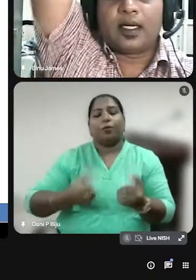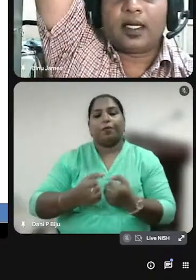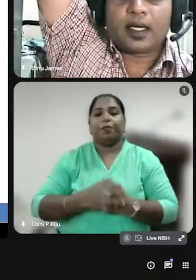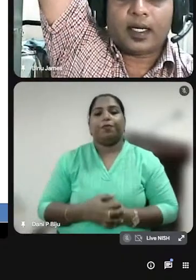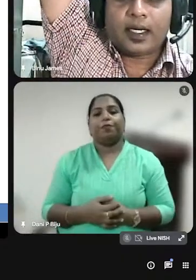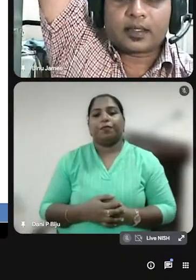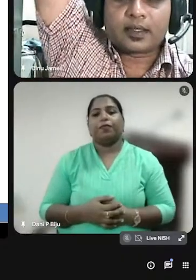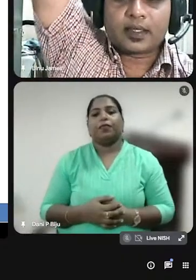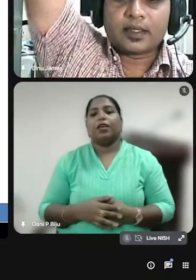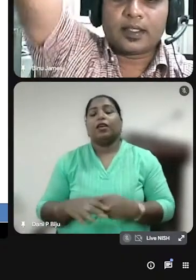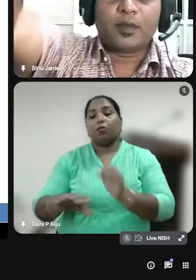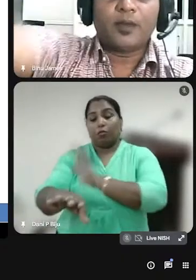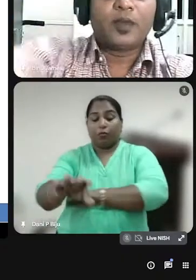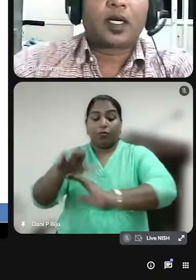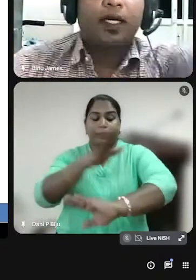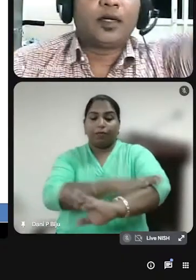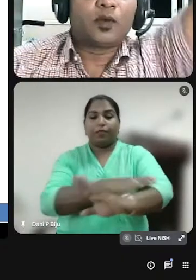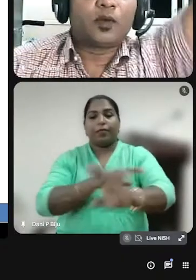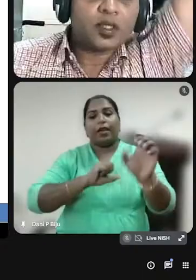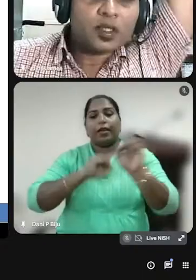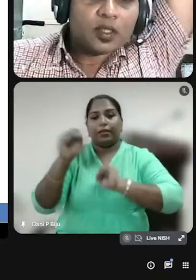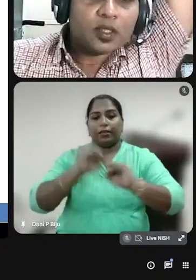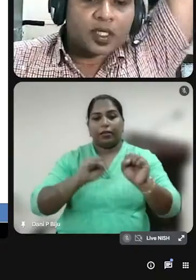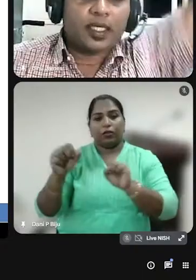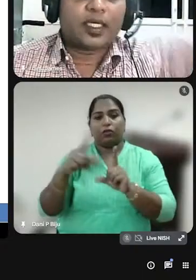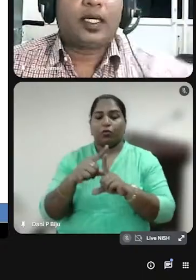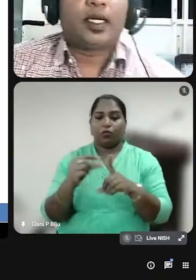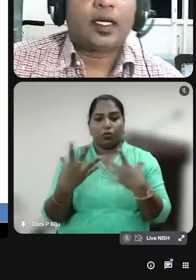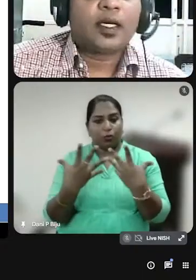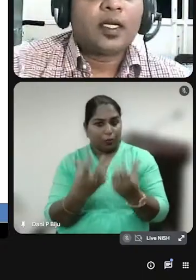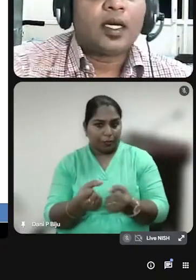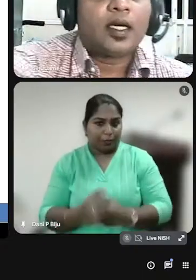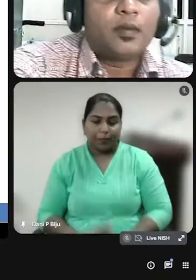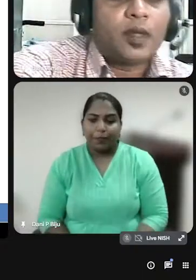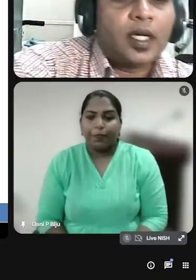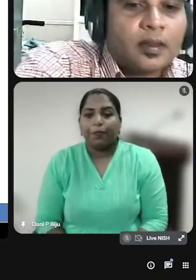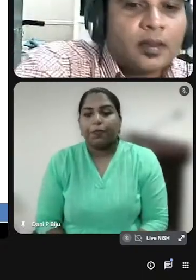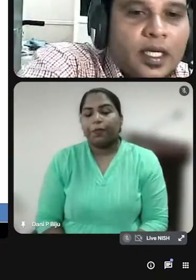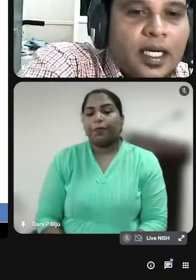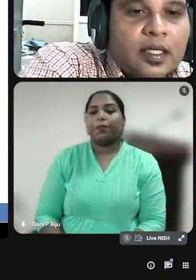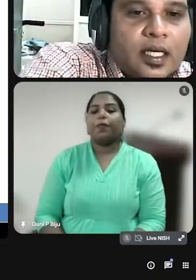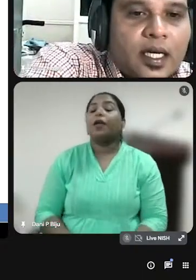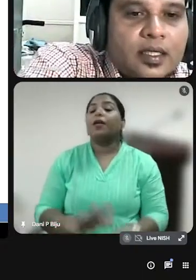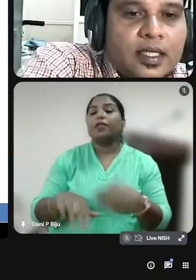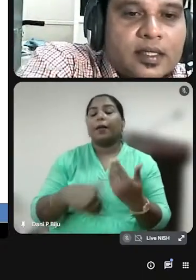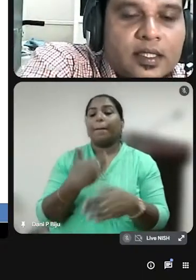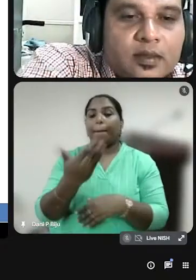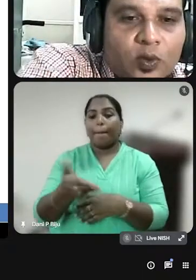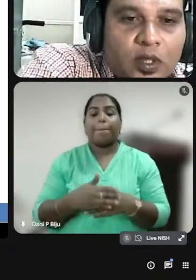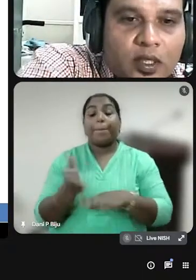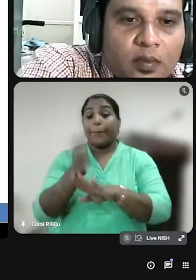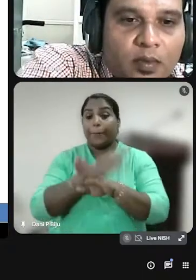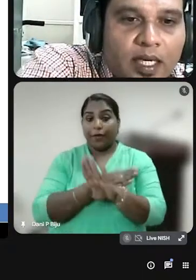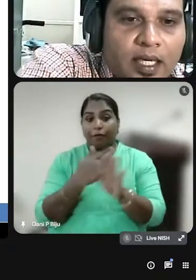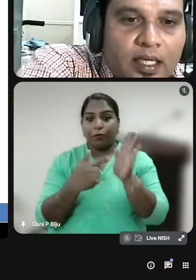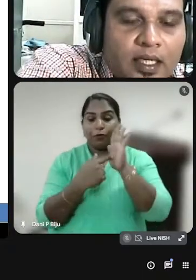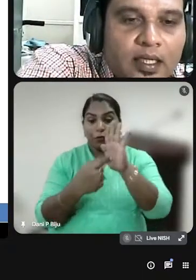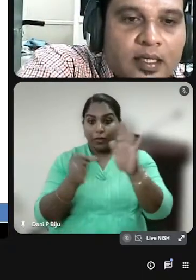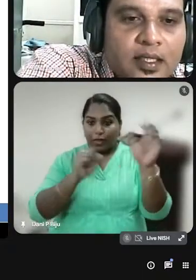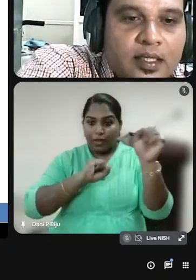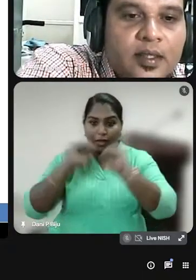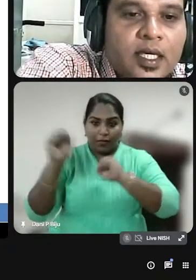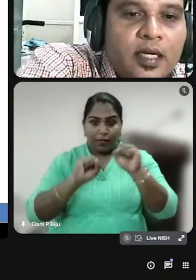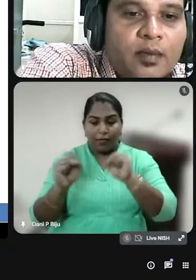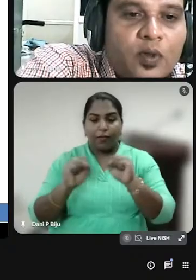രണ്ട് കൈയുടെ എക്സസൈസ് കിട്ടും. കൈയുടെ മുട്ട് സ്ട്രെയിറ്റ് ആയിട്ട്. അതുപോലെ നമ്മൾ നേരത്തെ കാണിച്ച എക്സസൈസ് മുട്ട്